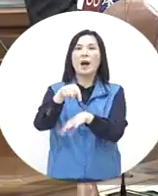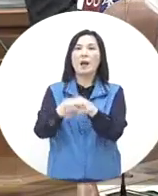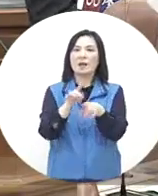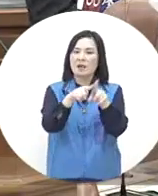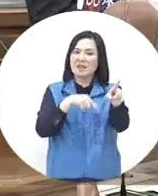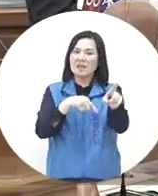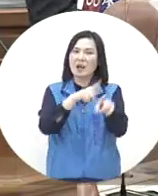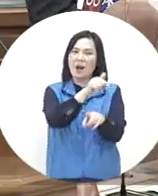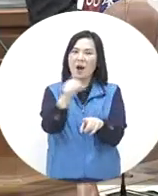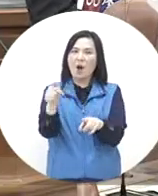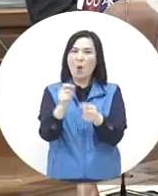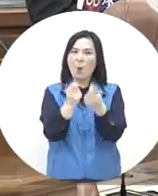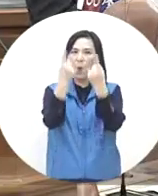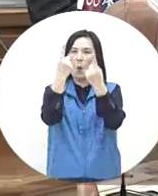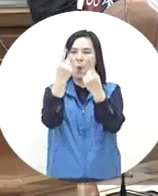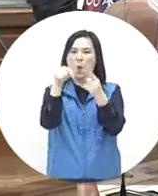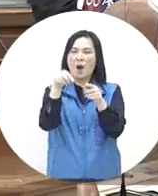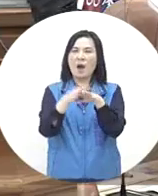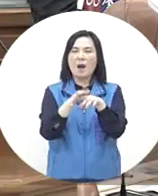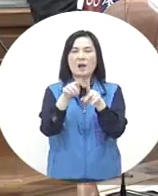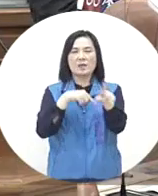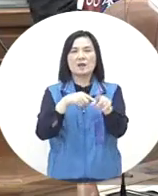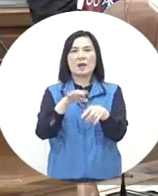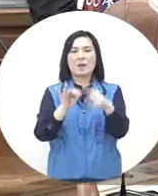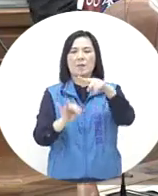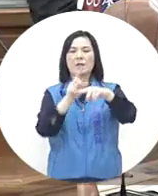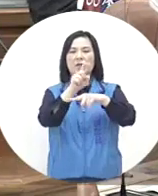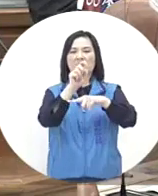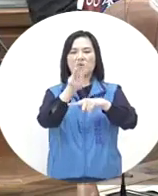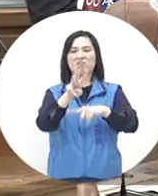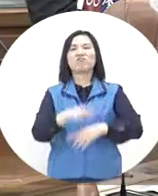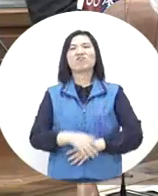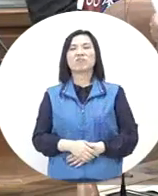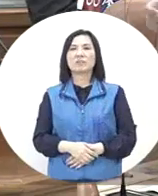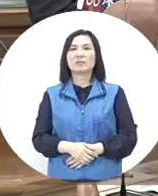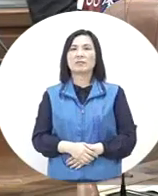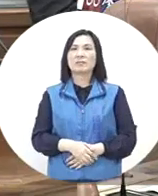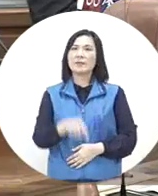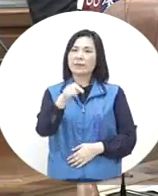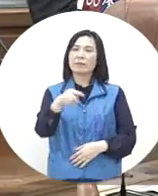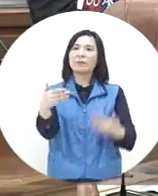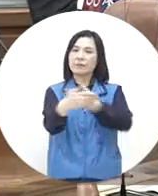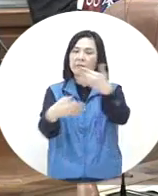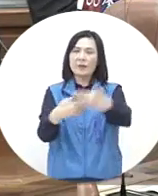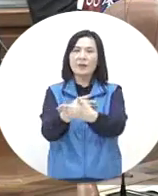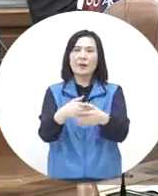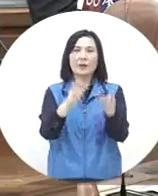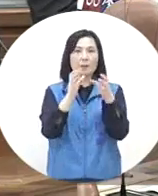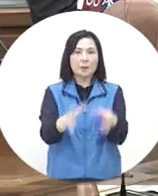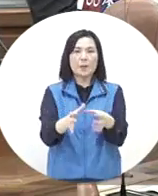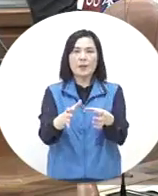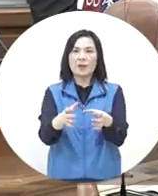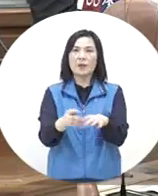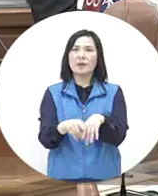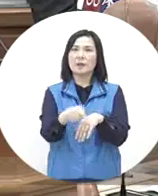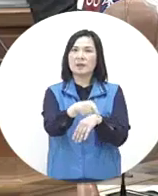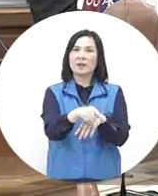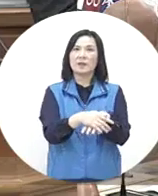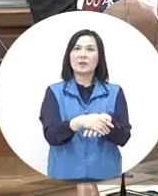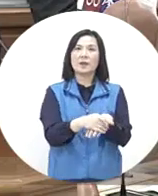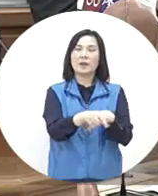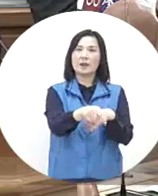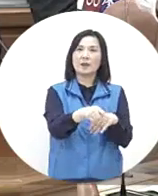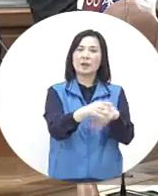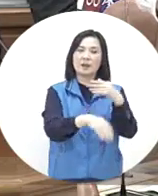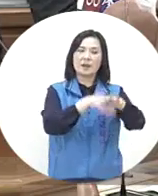啦。今天你想到像你头先讲一句话真对，其实这个交通的建设不是用交通的成本去计算而已，它